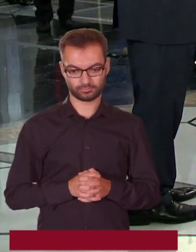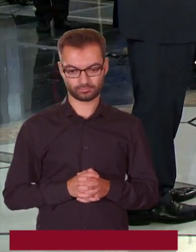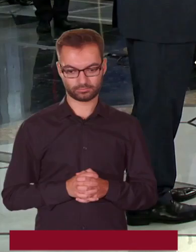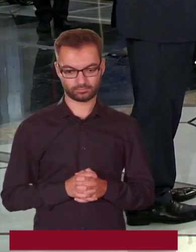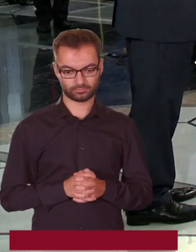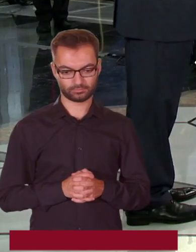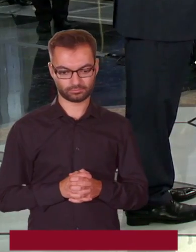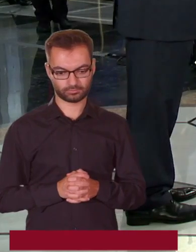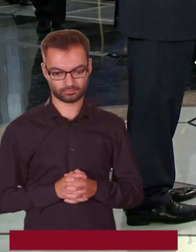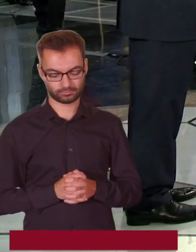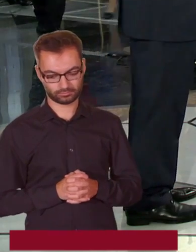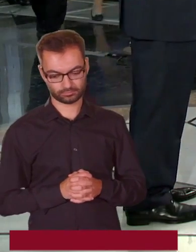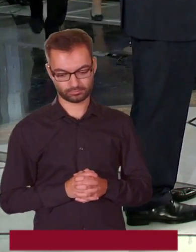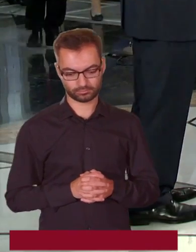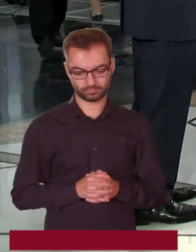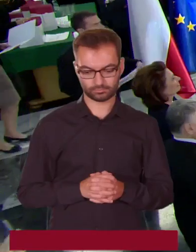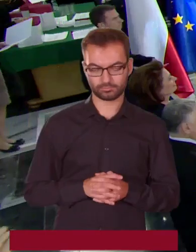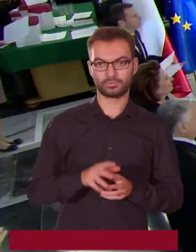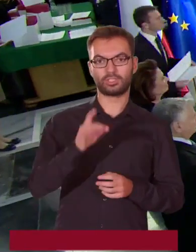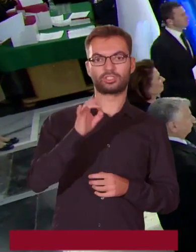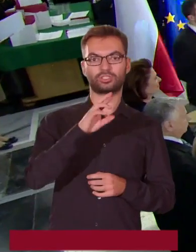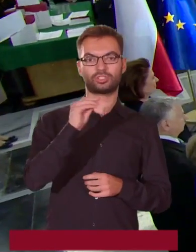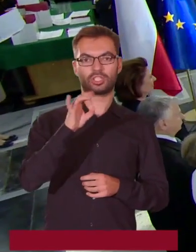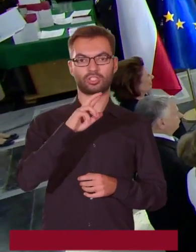Poproszę pana Grzegorza Piotra Janika.